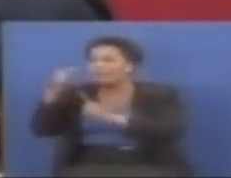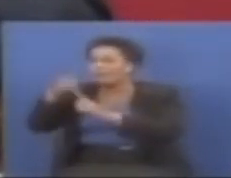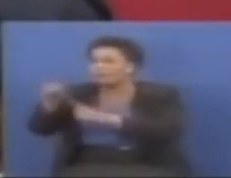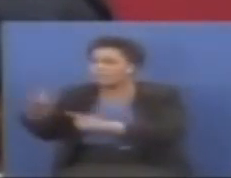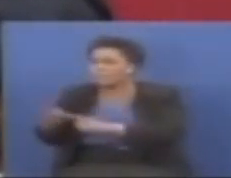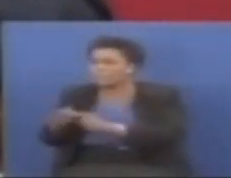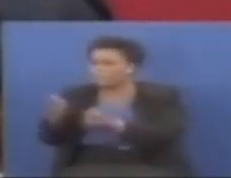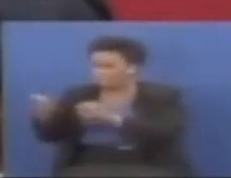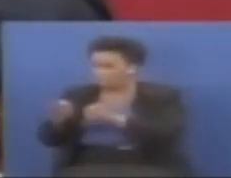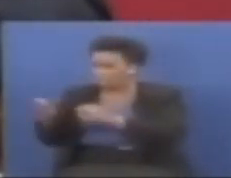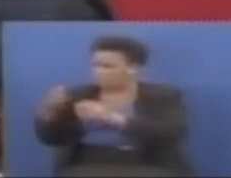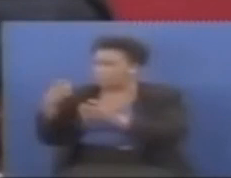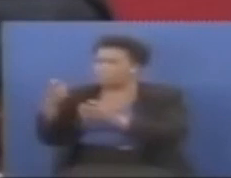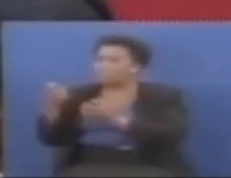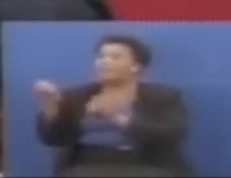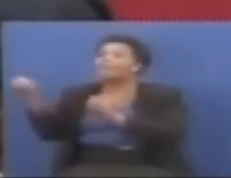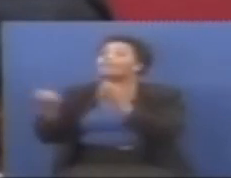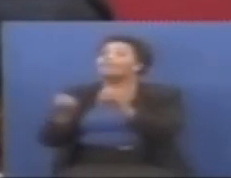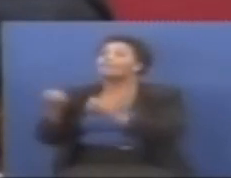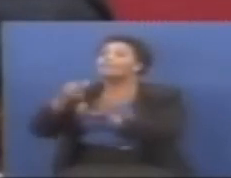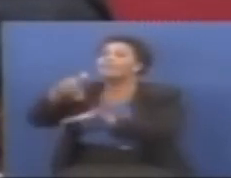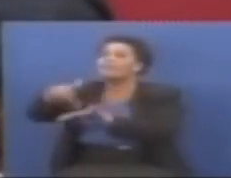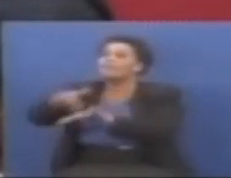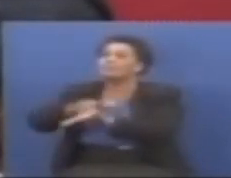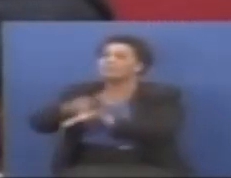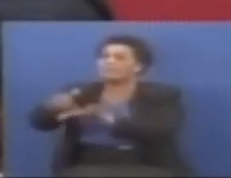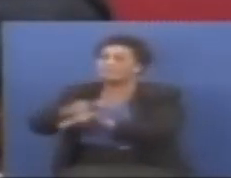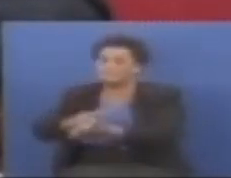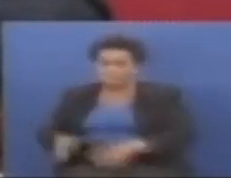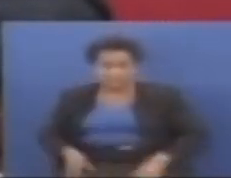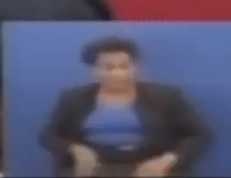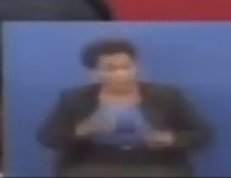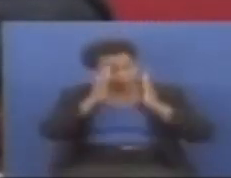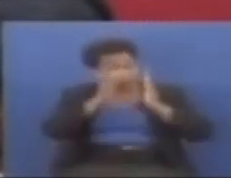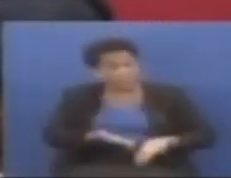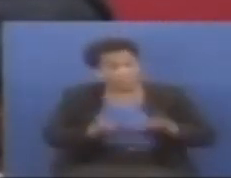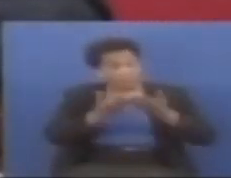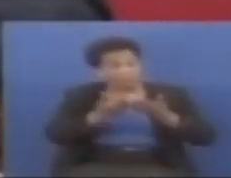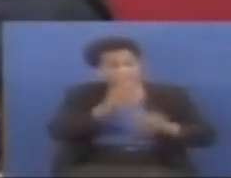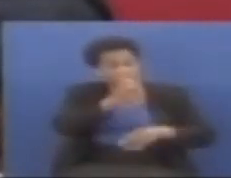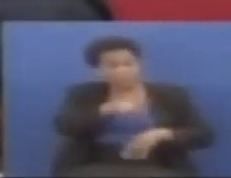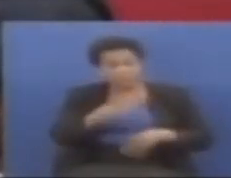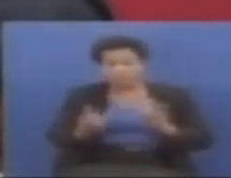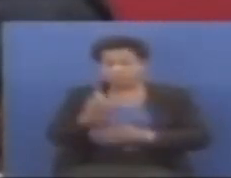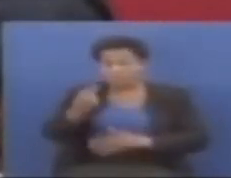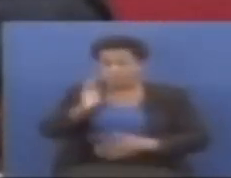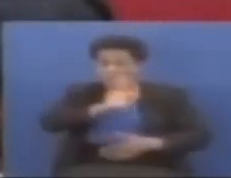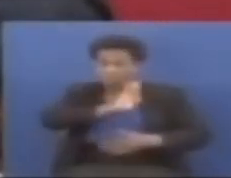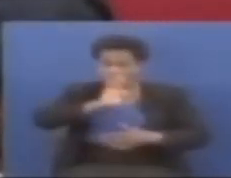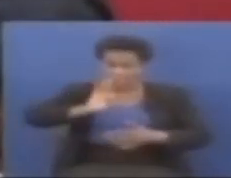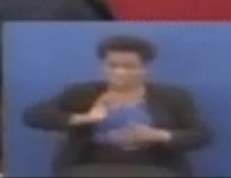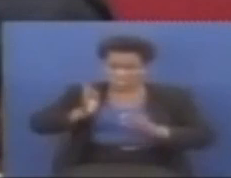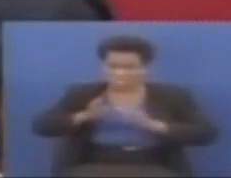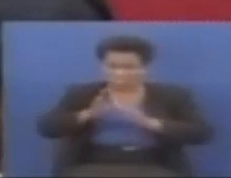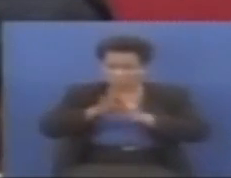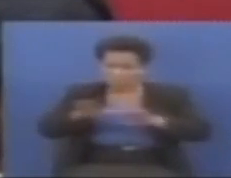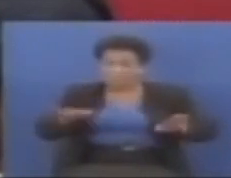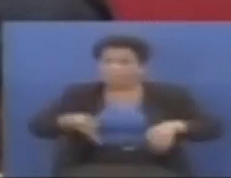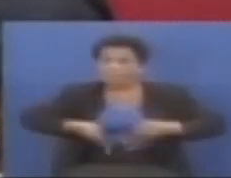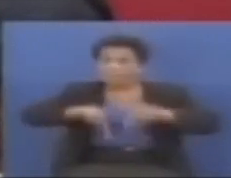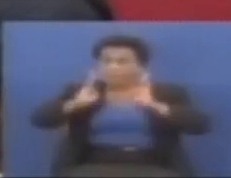Mheshimiwa Bunge, tunaendelea na Wizara ya Mambo ya Ndani ya Nchi. Mheshimiwa Hawa Subira Mwaifunga, mbunge wa viti